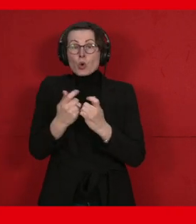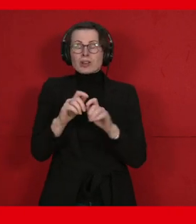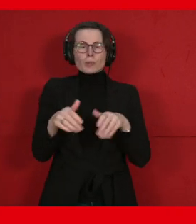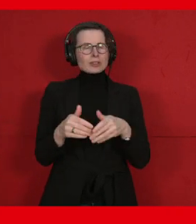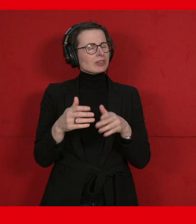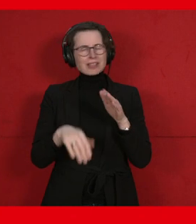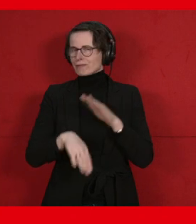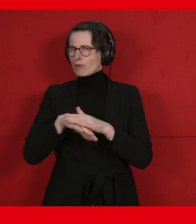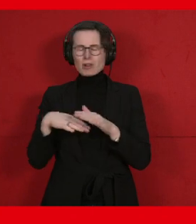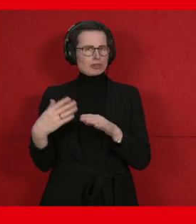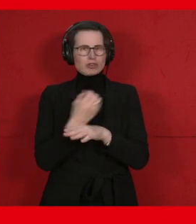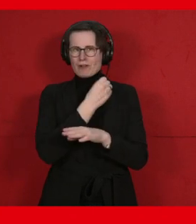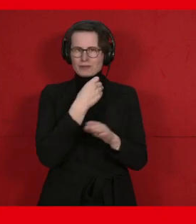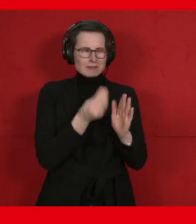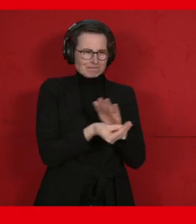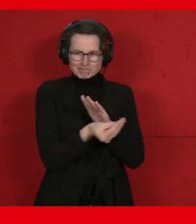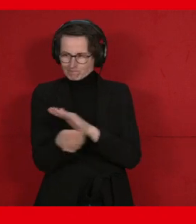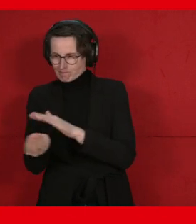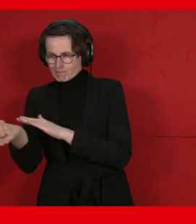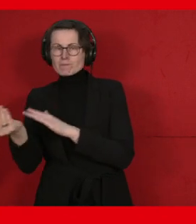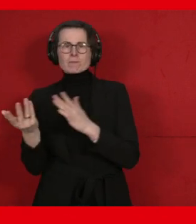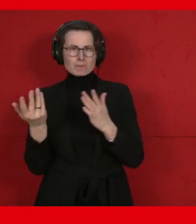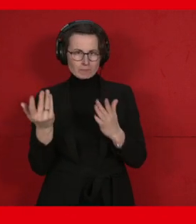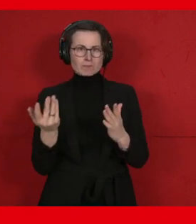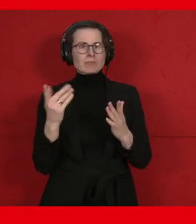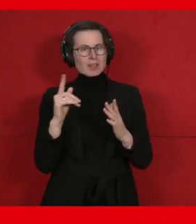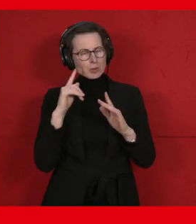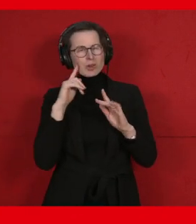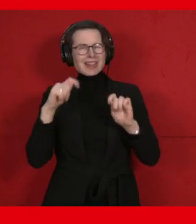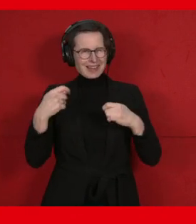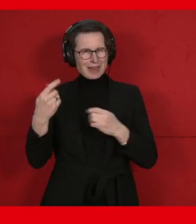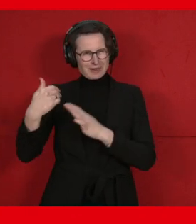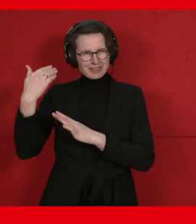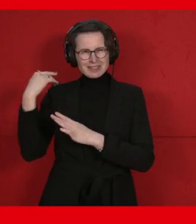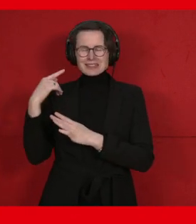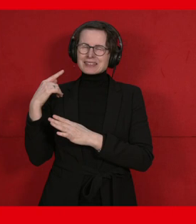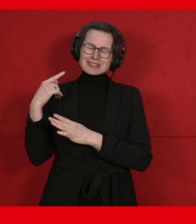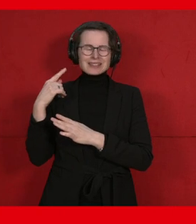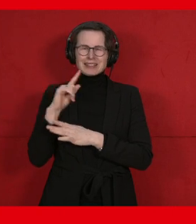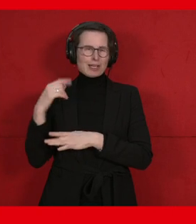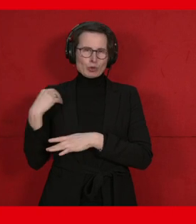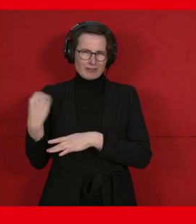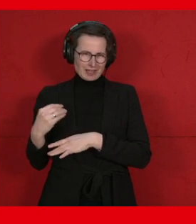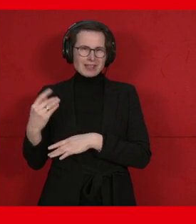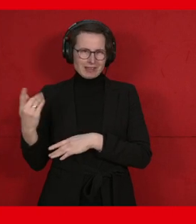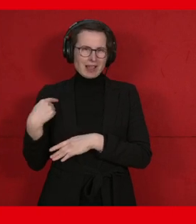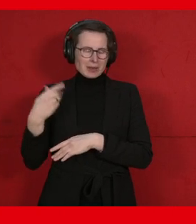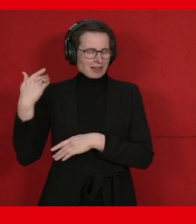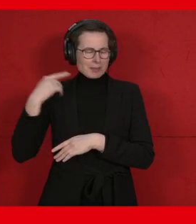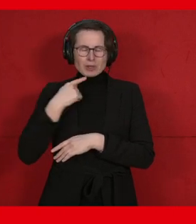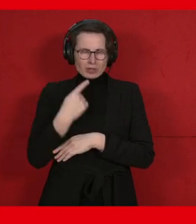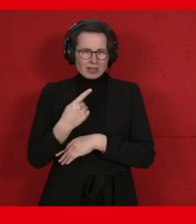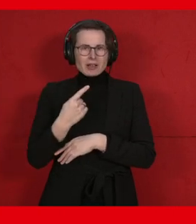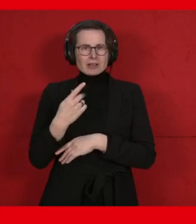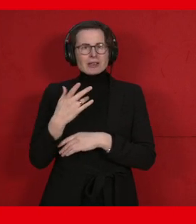ist. Da habe ich nie einen Hehl draus gemacht, dass das Ergebnis mir da damals nicht ausgereicht hat. Und ich glaube, mit dem, wie wir aber heute